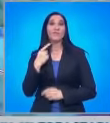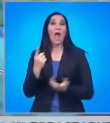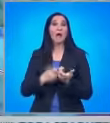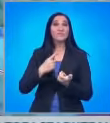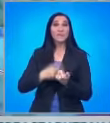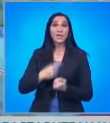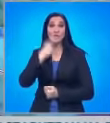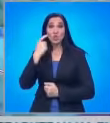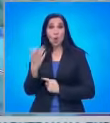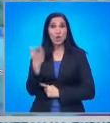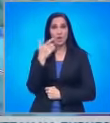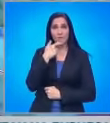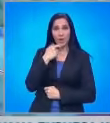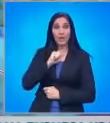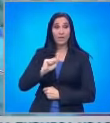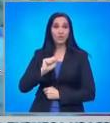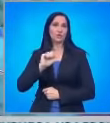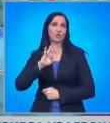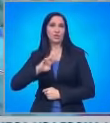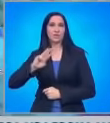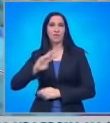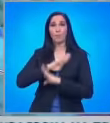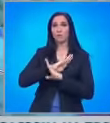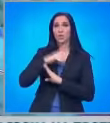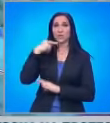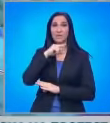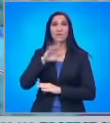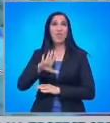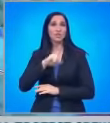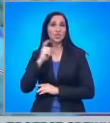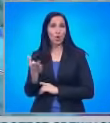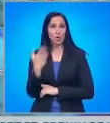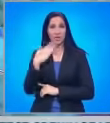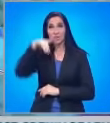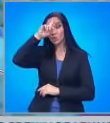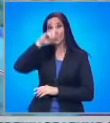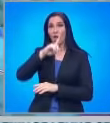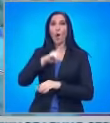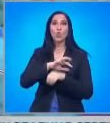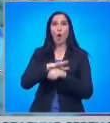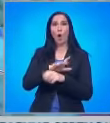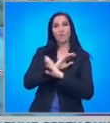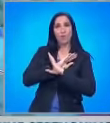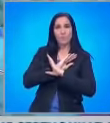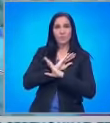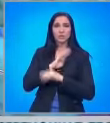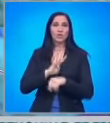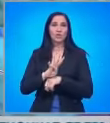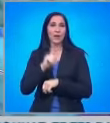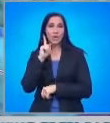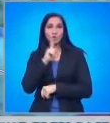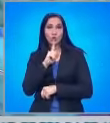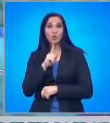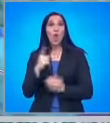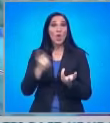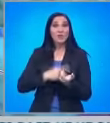всеки 100 000 в Монтана и 43 починали в Сливен на 100 000. В столицата от COVID умират 14 души